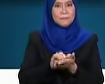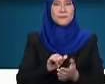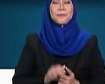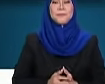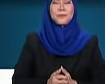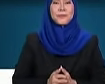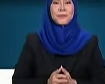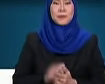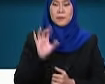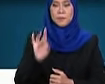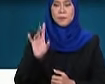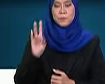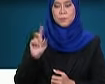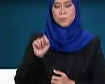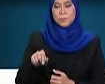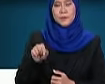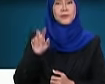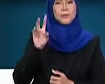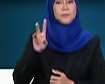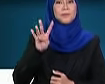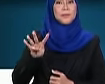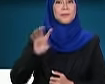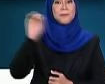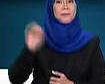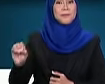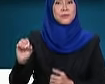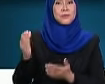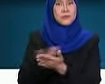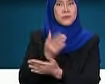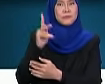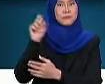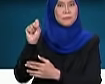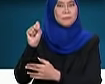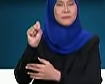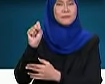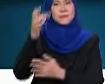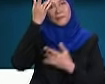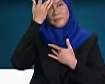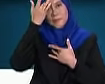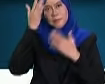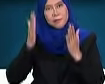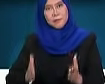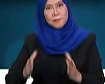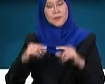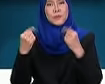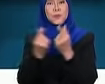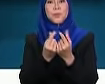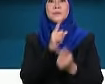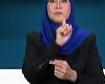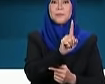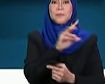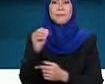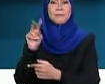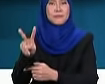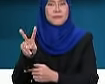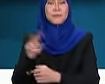sementara itu 8077 400 cash baru hari ini adalah pesakit dalam kategori 1 dan